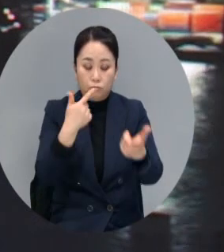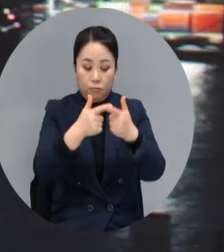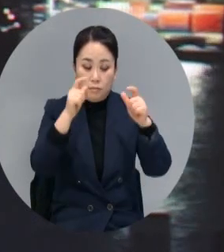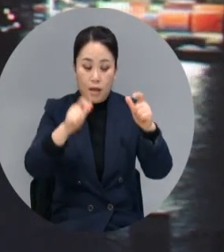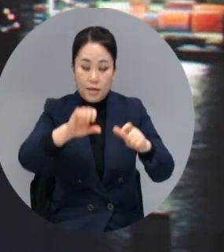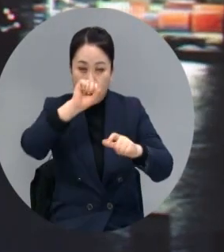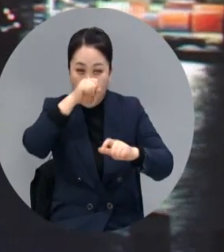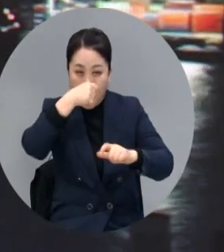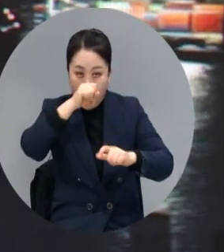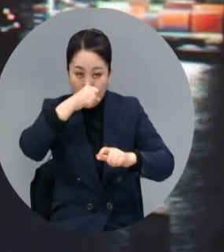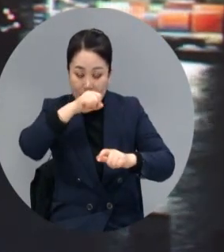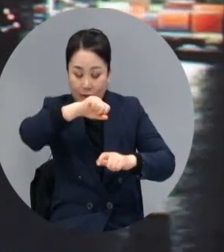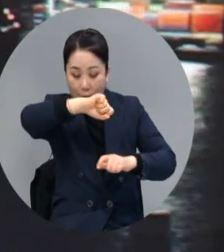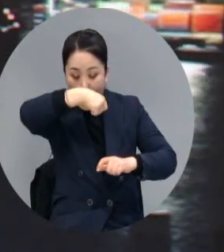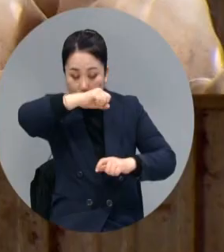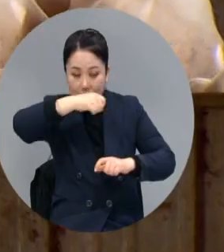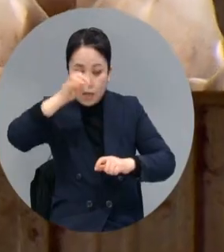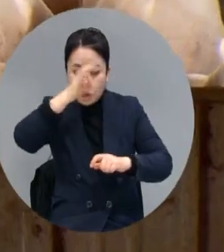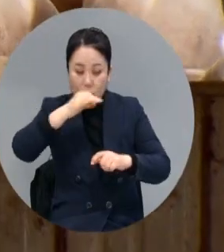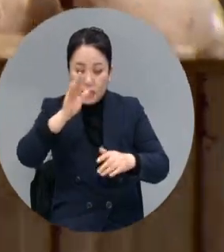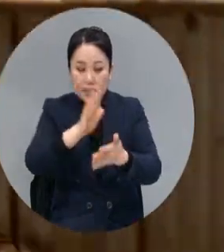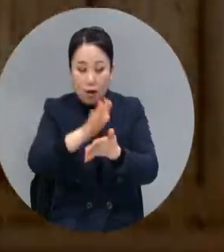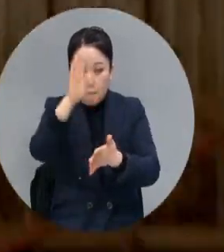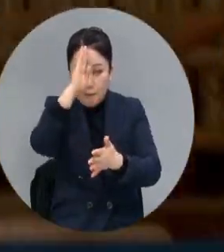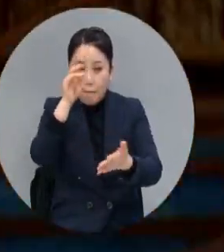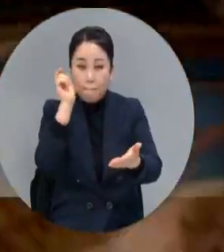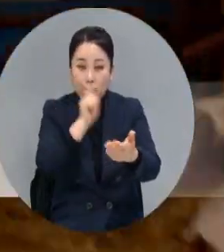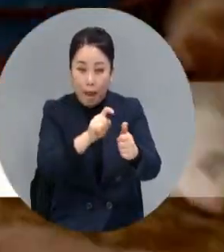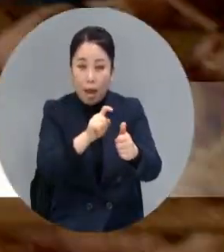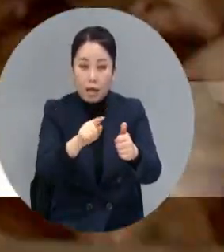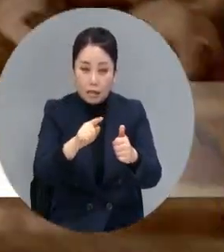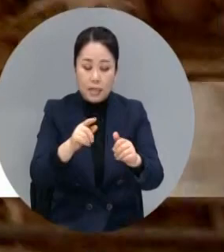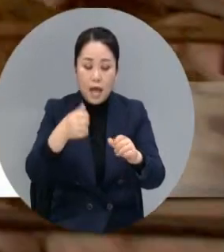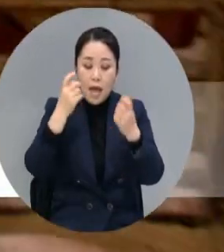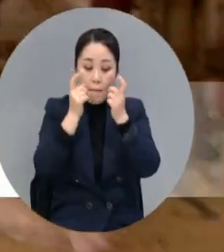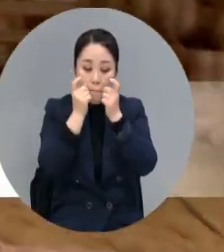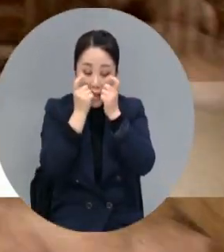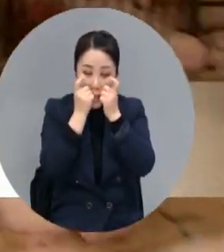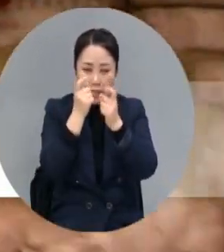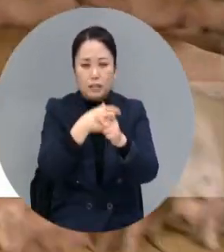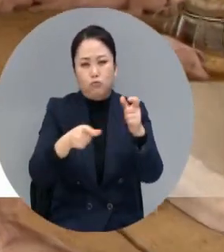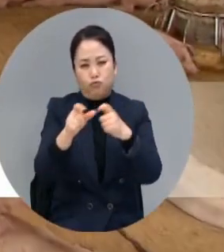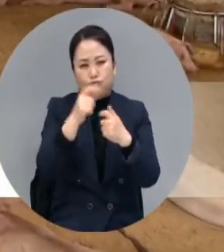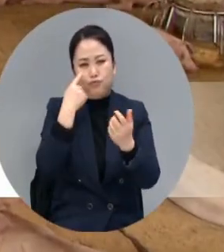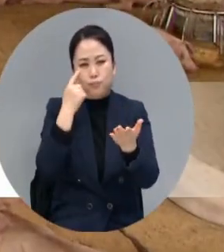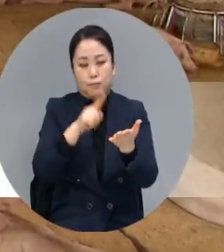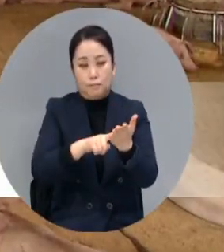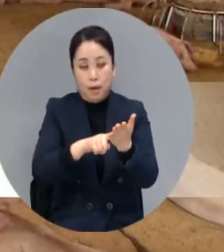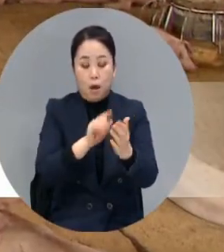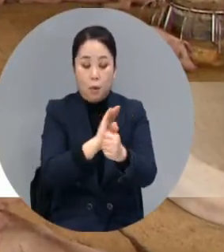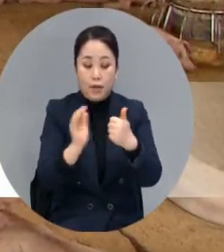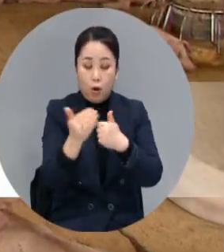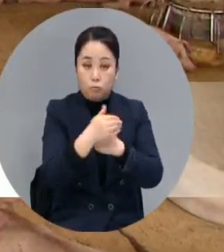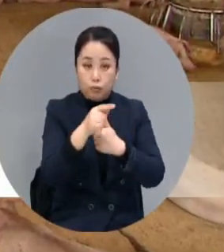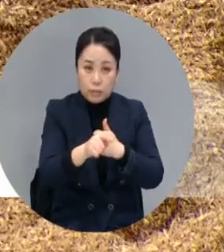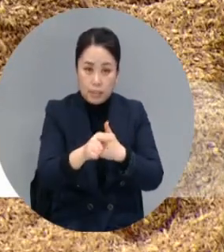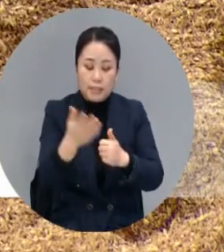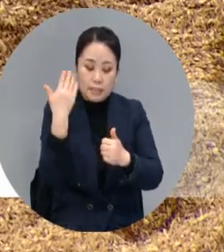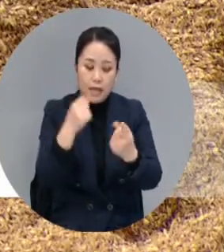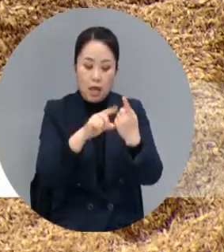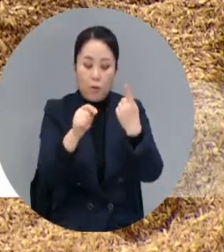부산에서 아프리카 돼지열병에 걸린 야생 멧돼지가 추가로 발견됐습니다. 환경부는 지난 14일